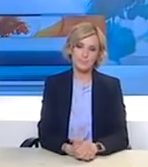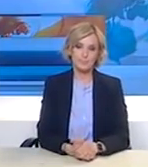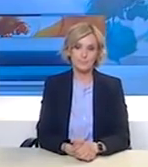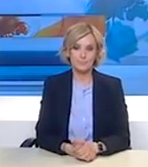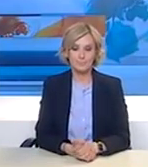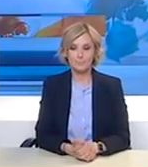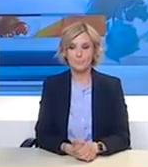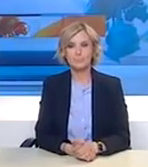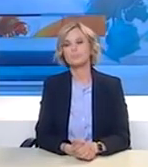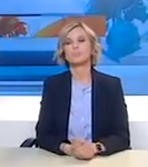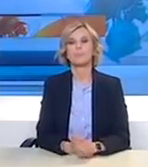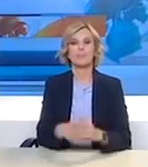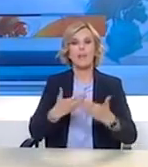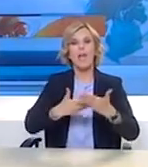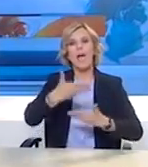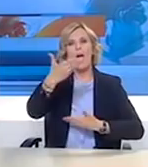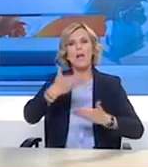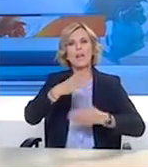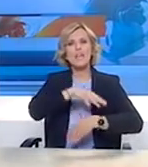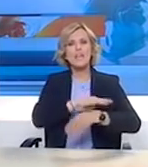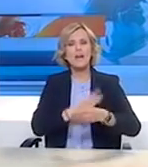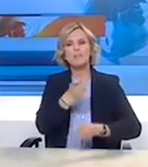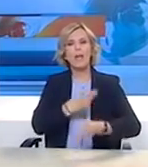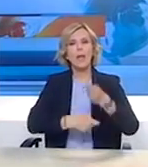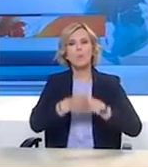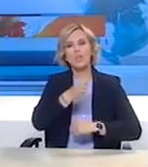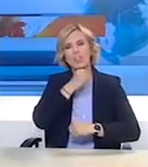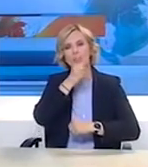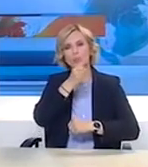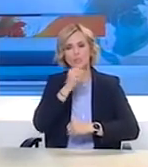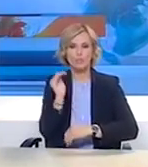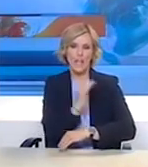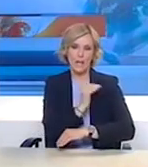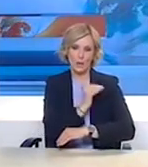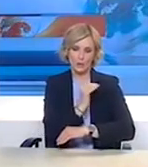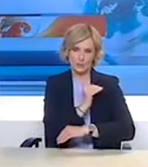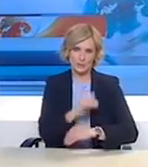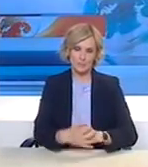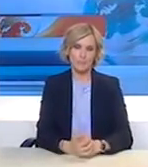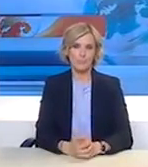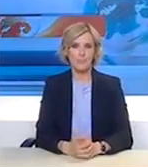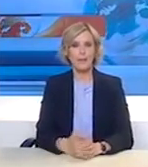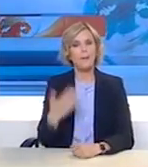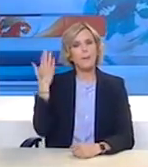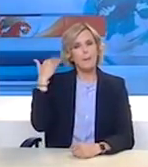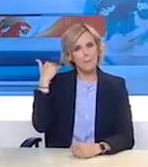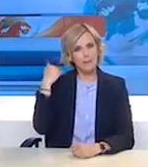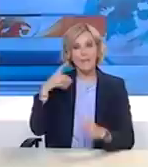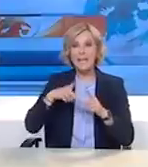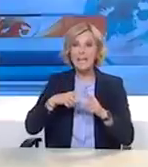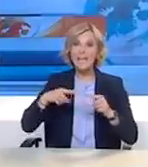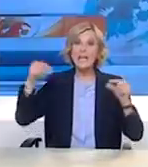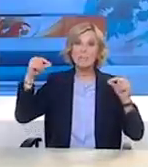Η κυρία Αγγελοπούλου από την εφημερίδα Ναυτομπορική και τον αυτομπορική.gr. Κύριε καθηγητά, πριν λίγες μέρες η Κύπρος ανακοίνωσε ότι έπειτα